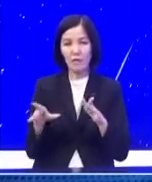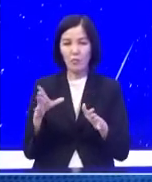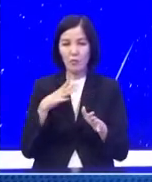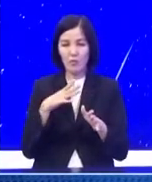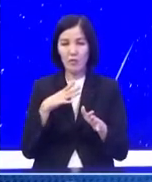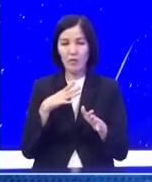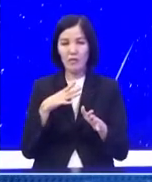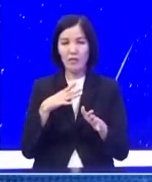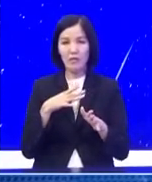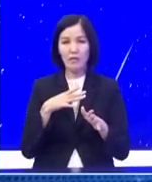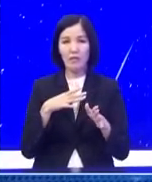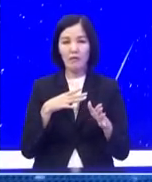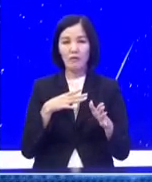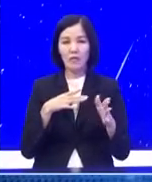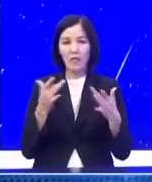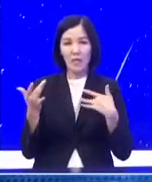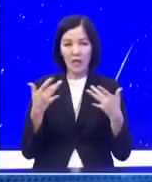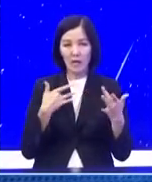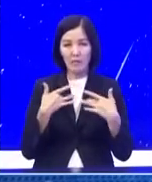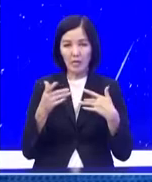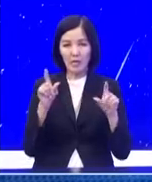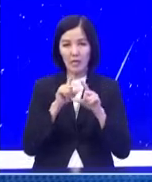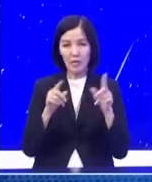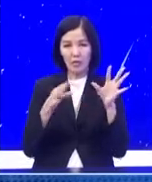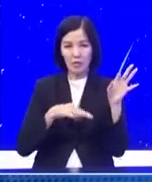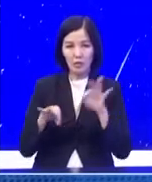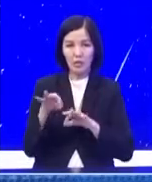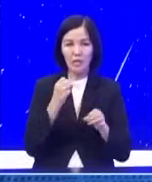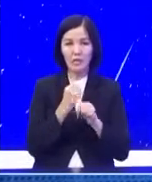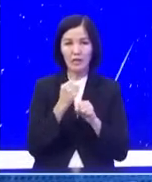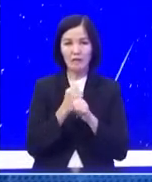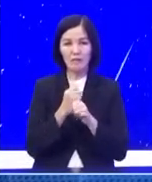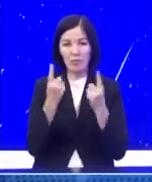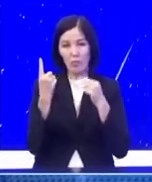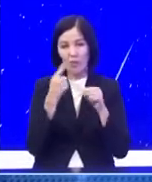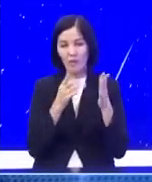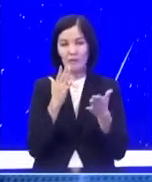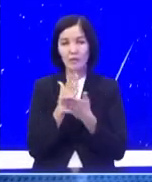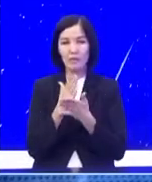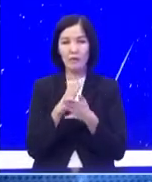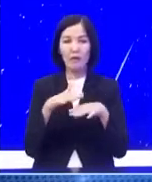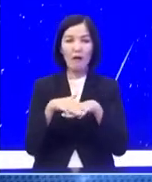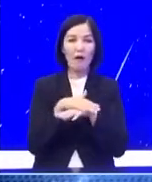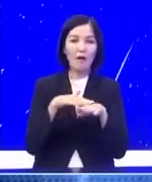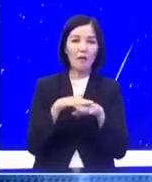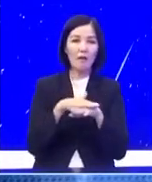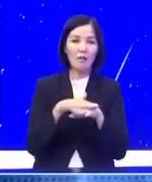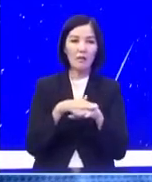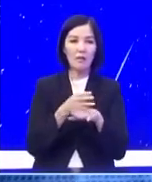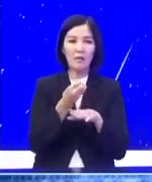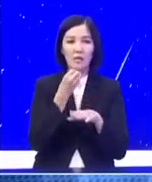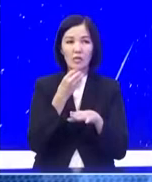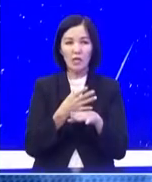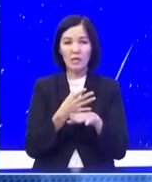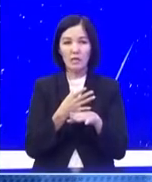Содан кейін драмтеатрды жасады Талдықорғандағы халықтың ортасында үлкен жақсы